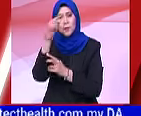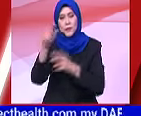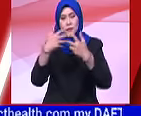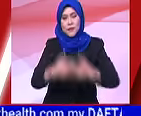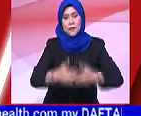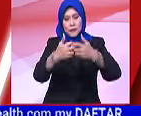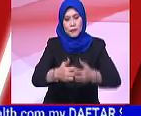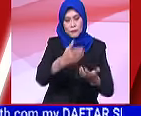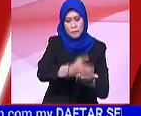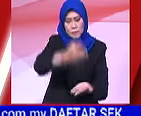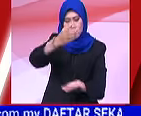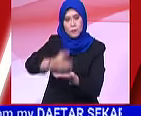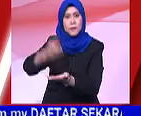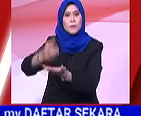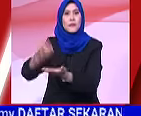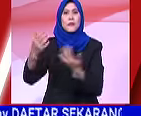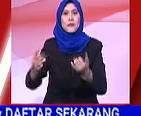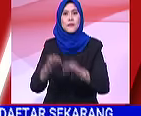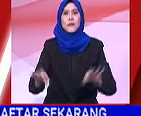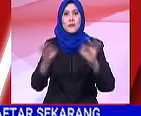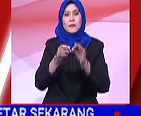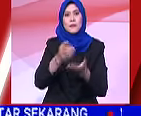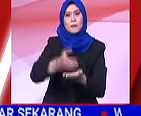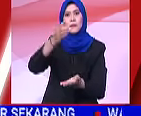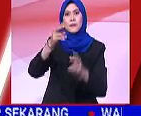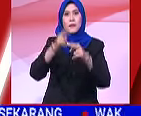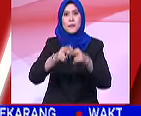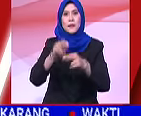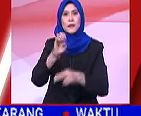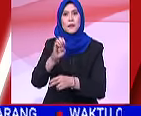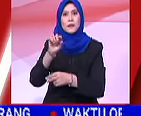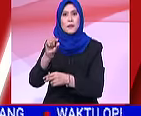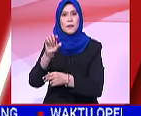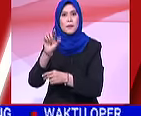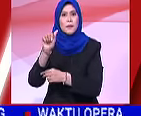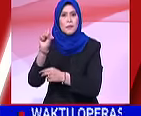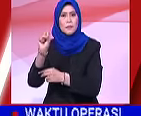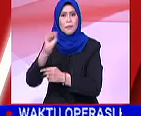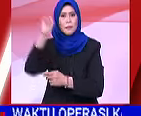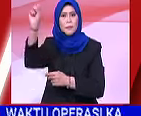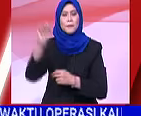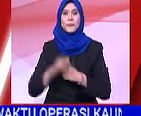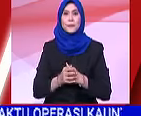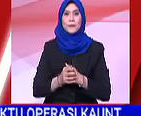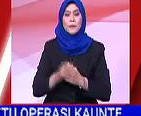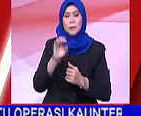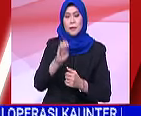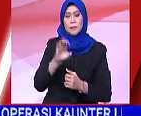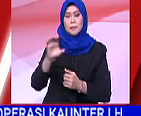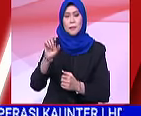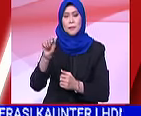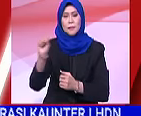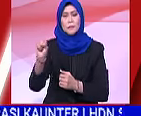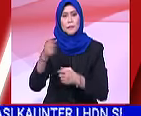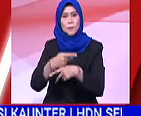kilang pembotol dan pembekal utama silinder komposit jenama AC Gas di Sabah. Silinder komposit AC Gas